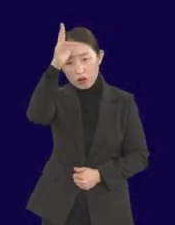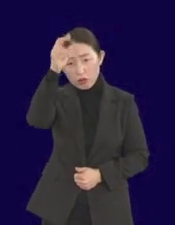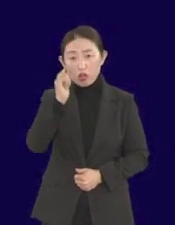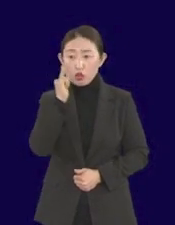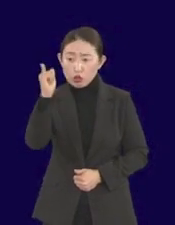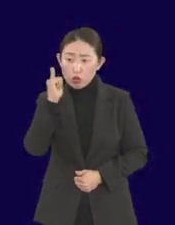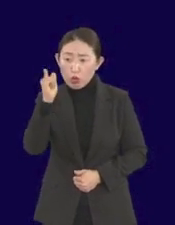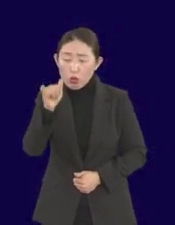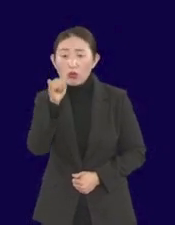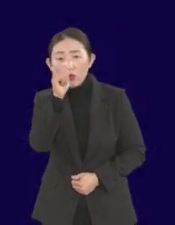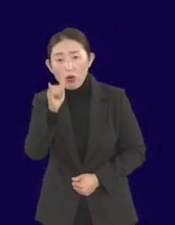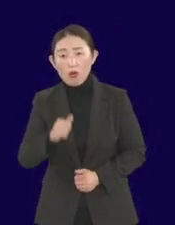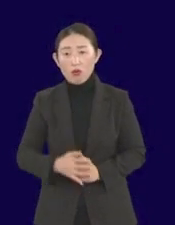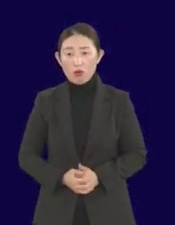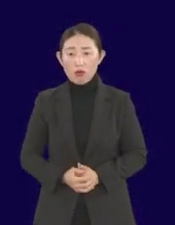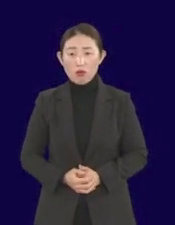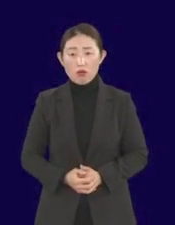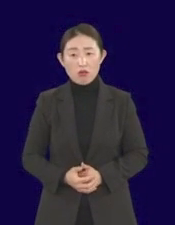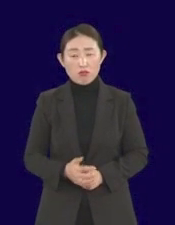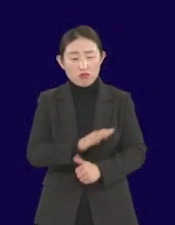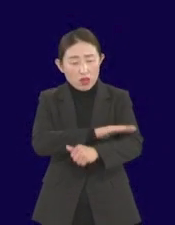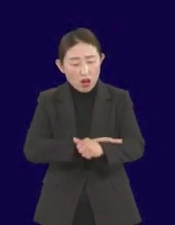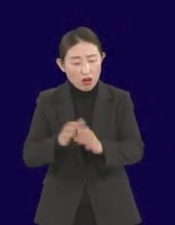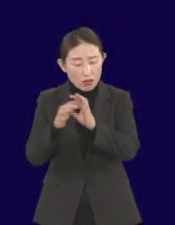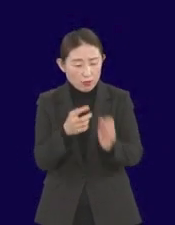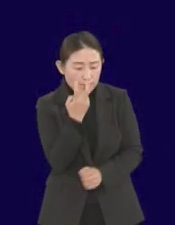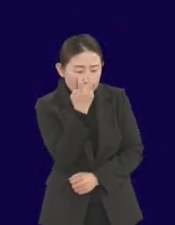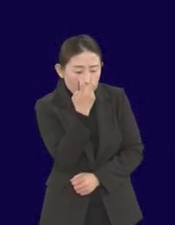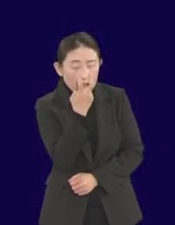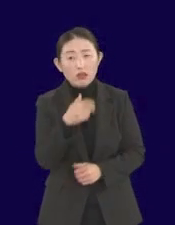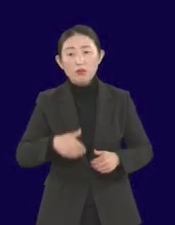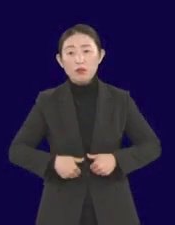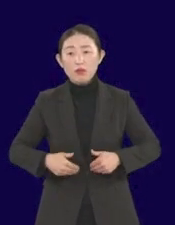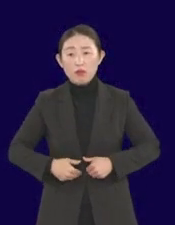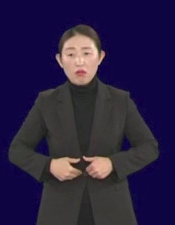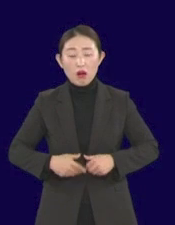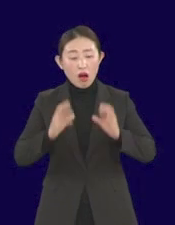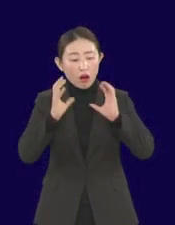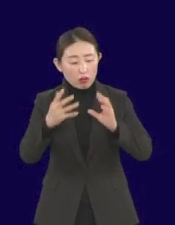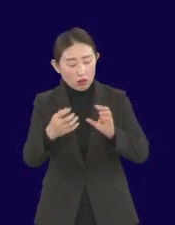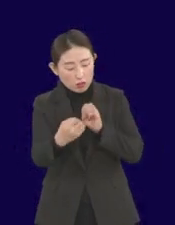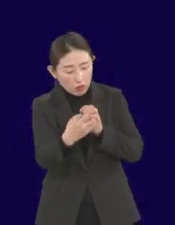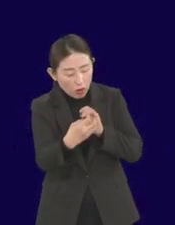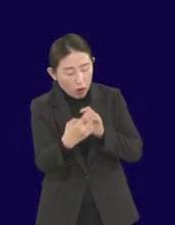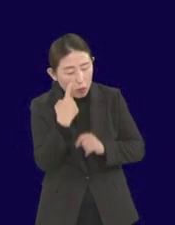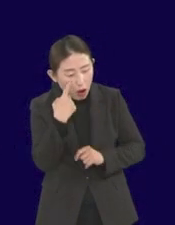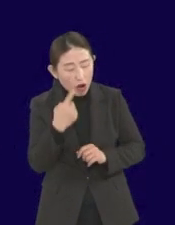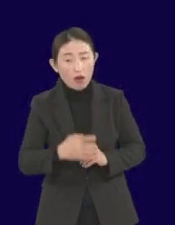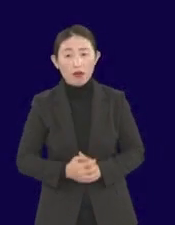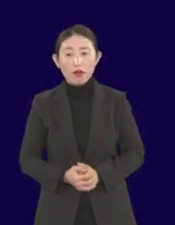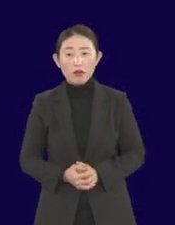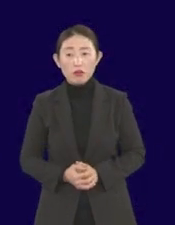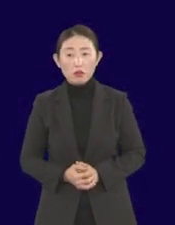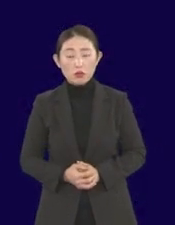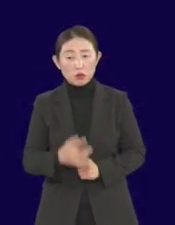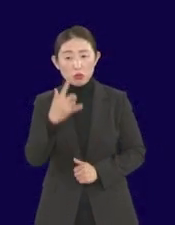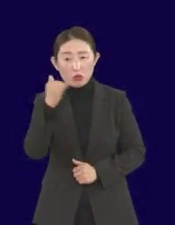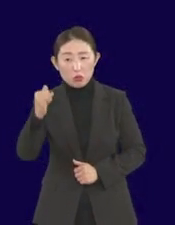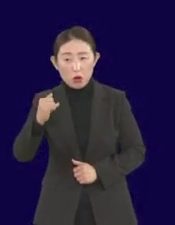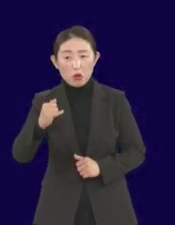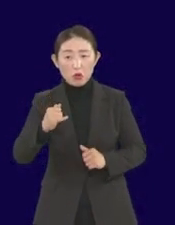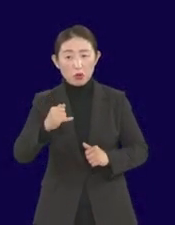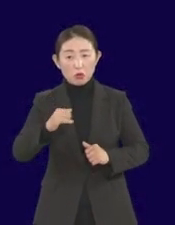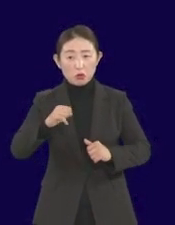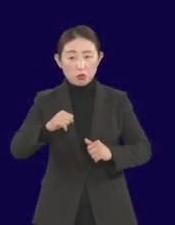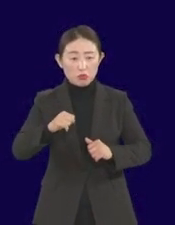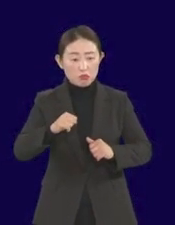들어오거나 그랬다면은 지속적으로 관찰해야 되고 아이들이랑 대화도 하고 지켜도 보고 부모랑